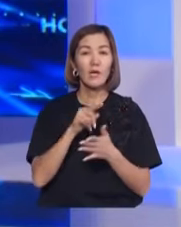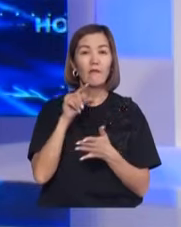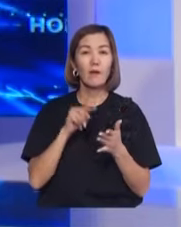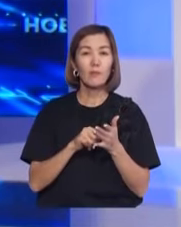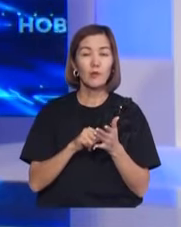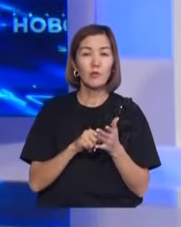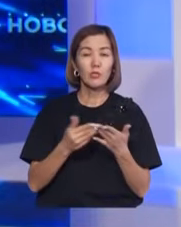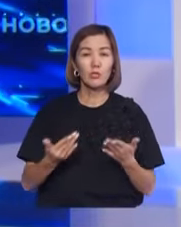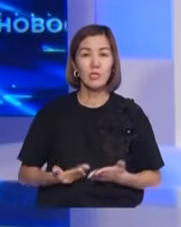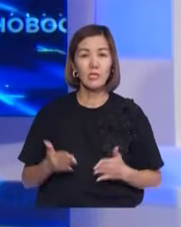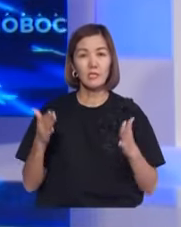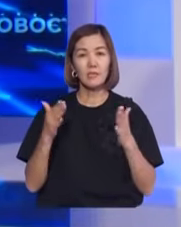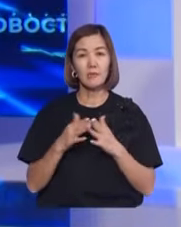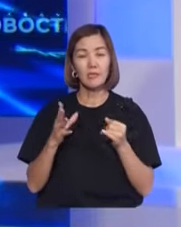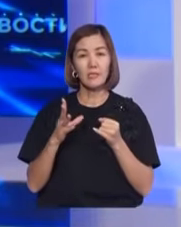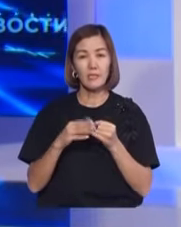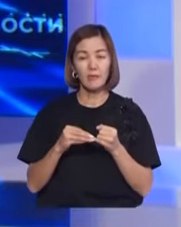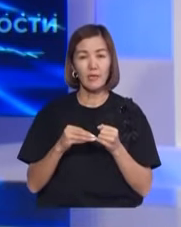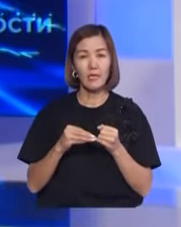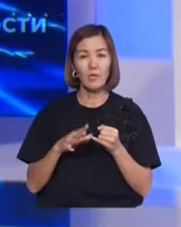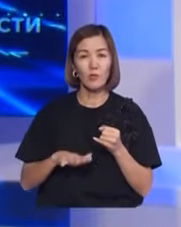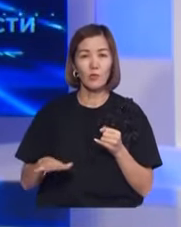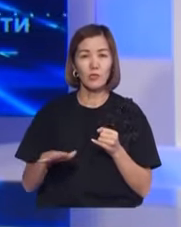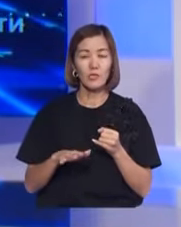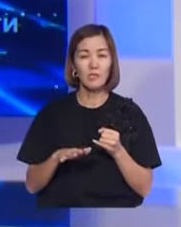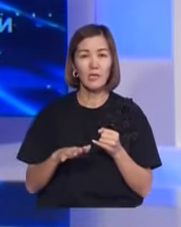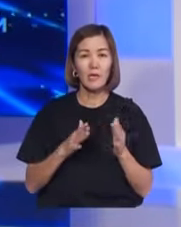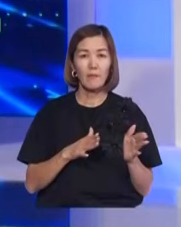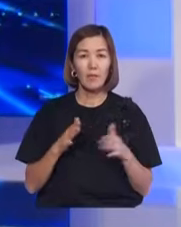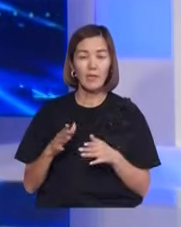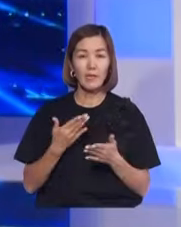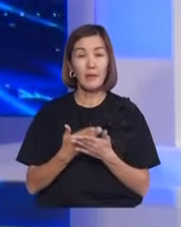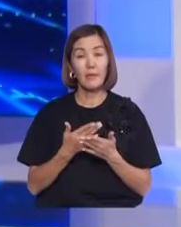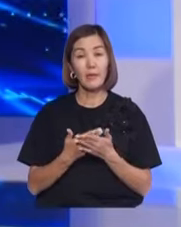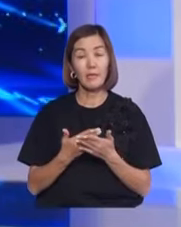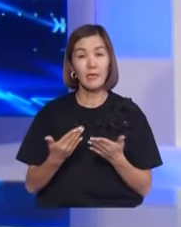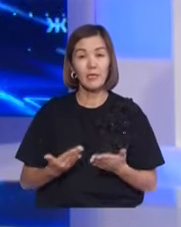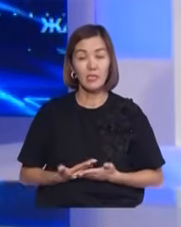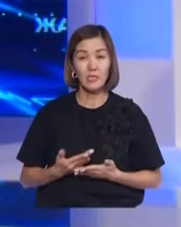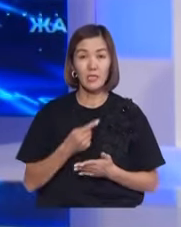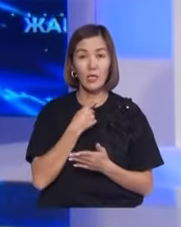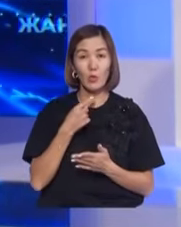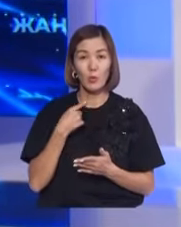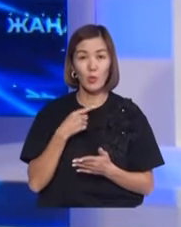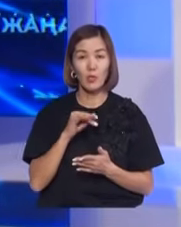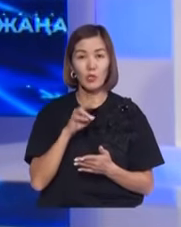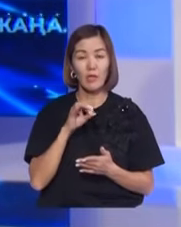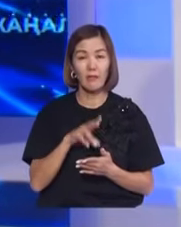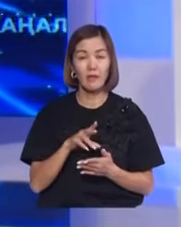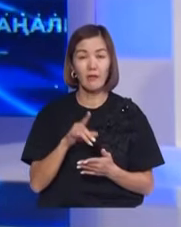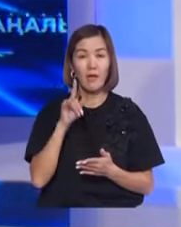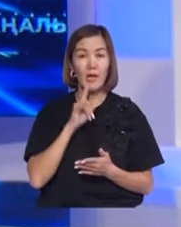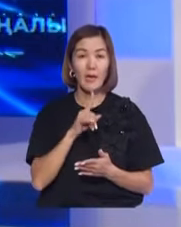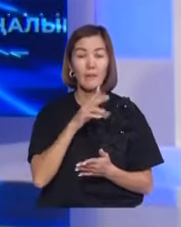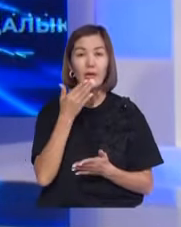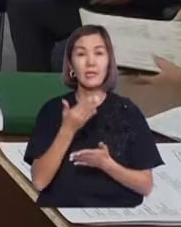жилищной сферы, предоставления земельных участков и благоустройства. Например, жительница областного центра Жанат Ракишева обратилась к акиму